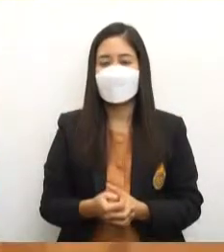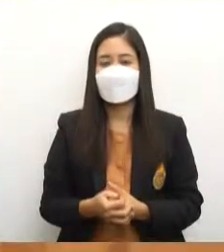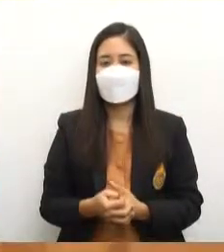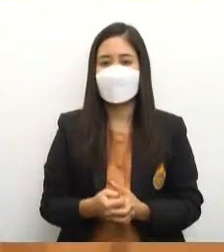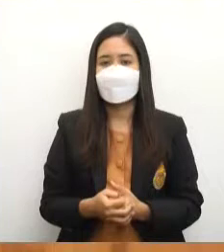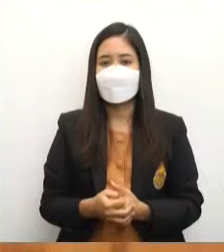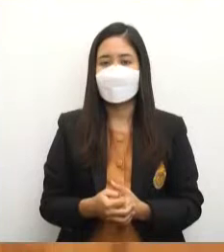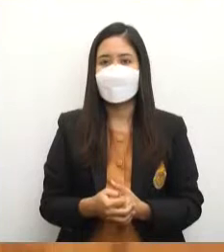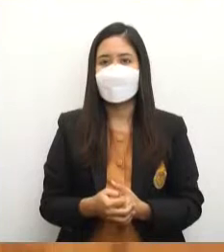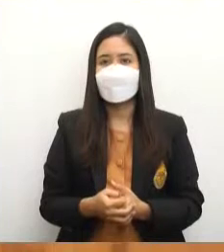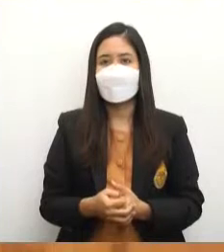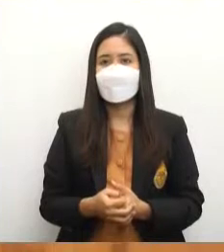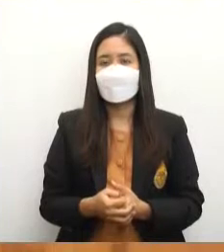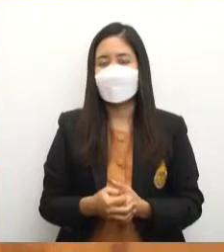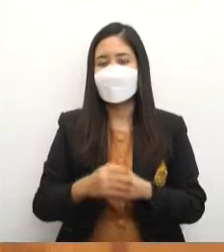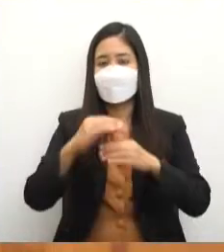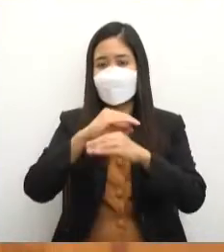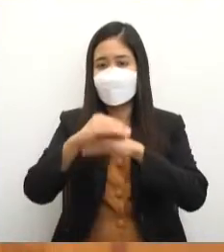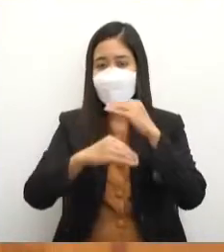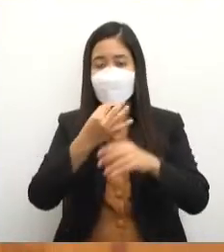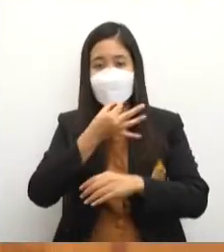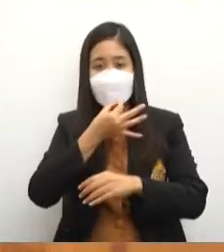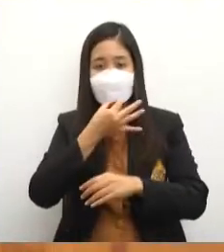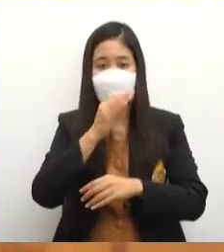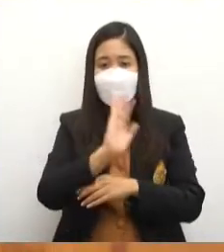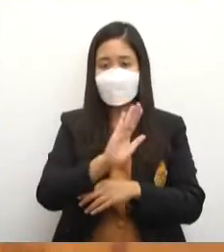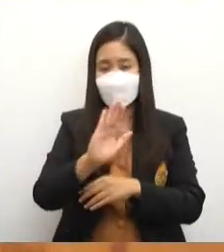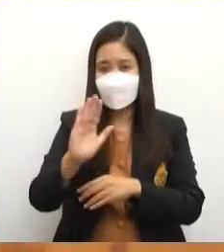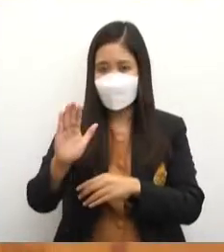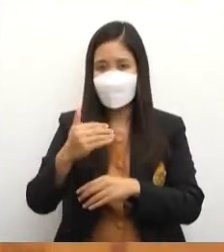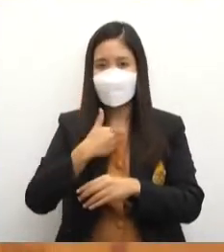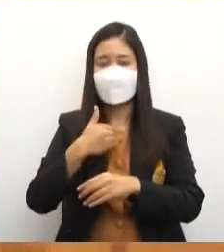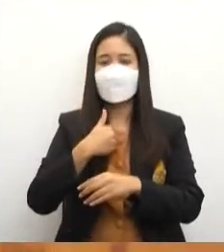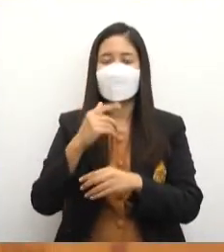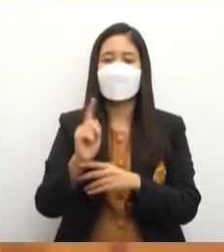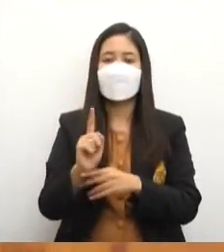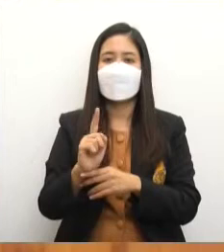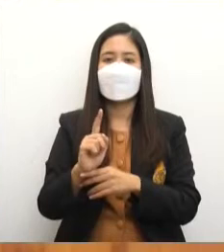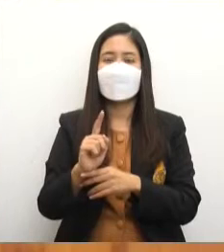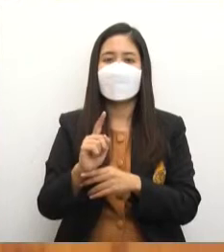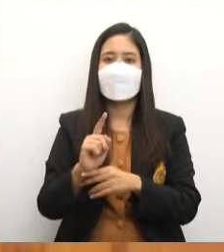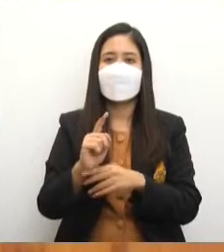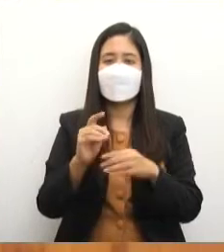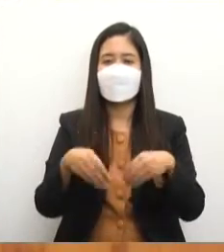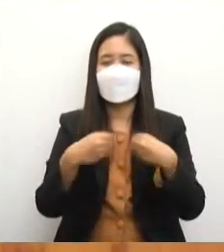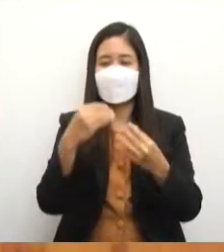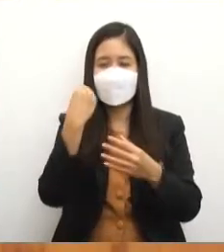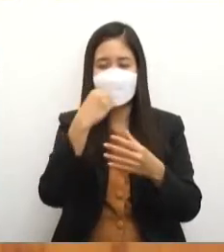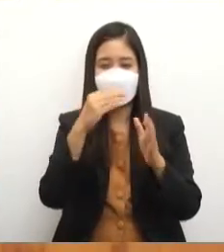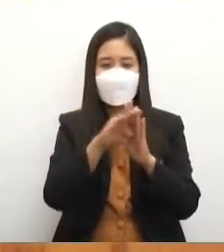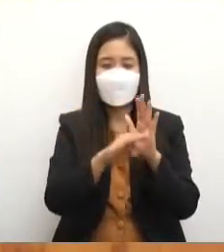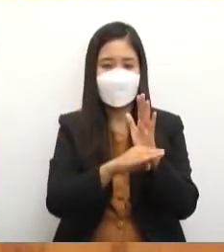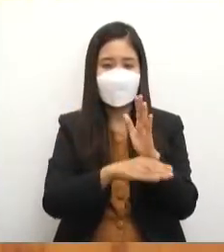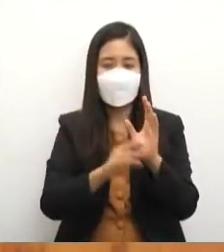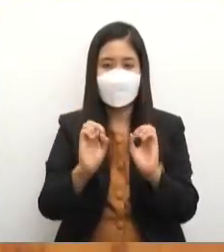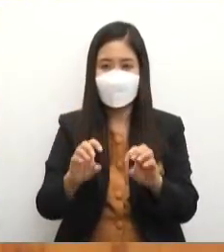คือในกลุ่มอาชีพแต่ละอาชีพนี่คือเราจะมีขั้นตอนมีวิธีการแล้วก็มีกระบวนการสอนคือเหมือน